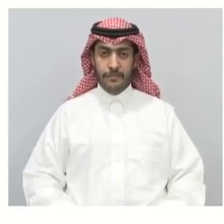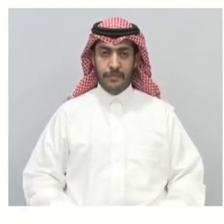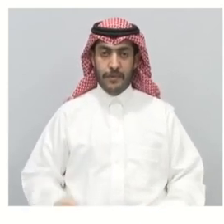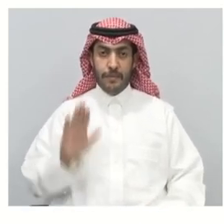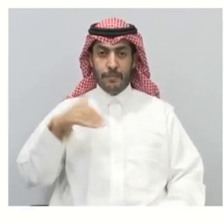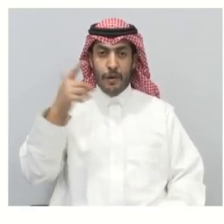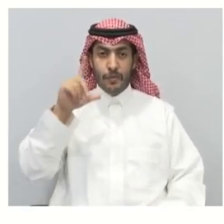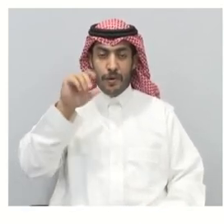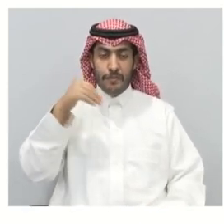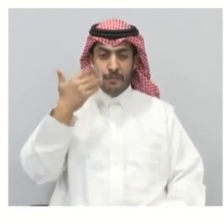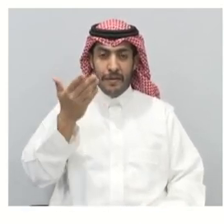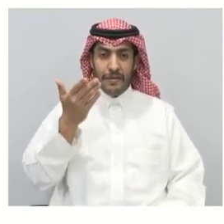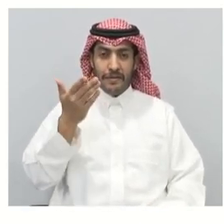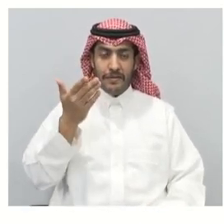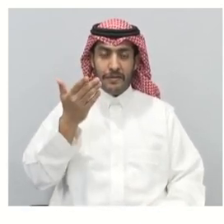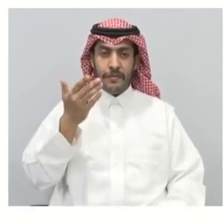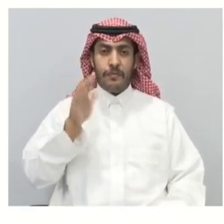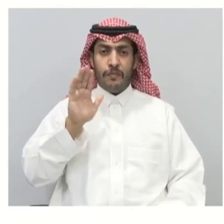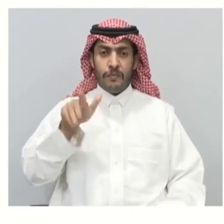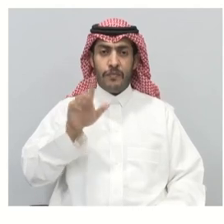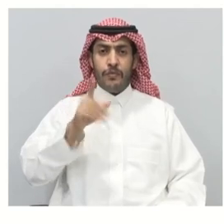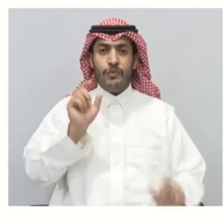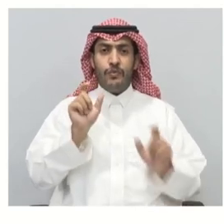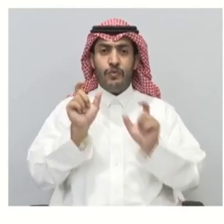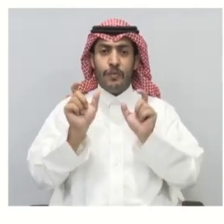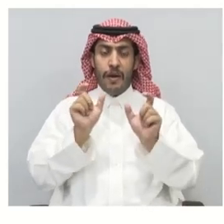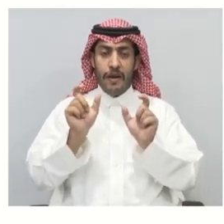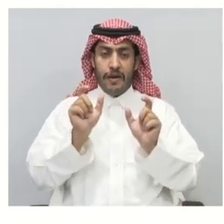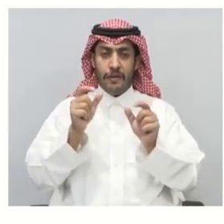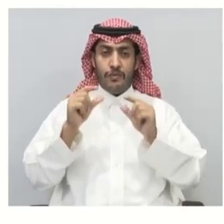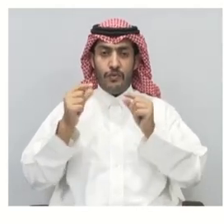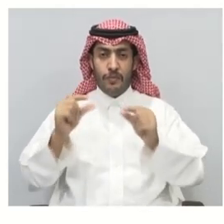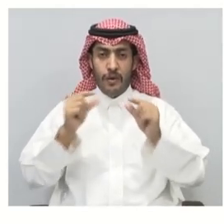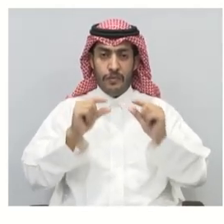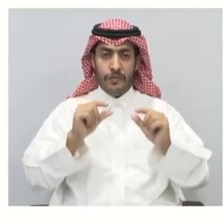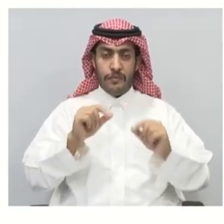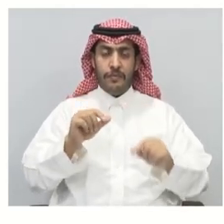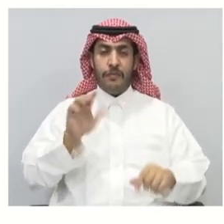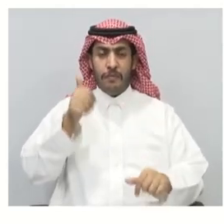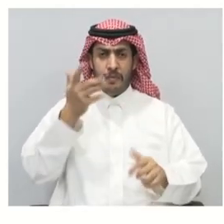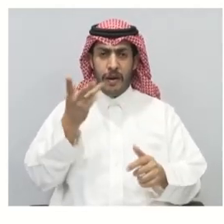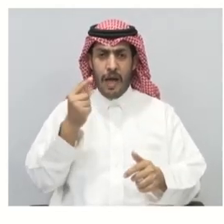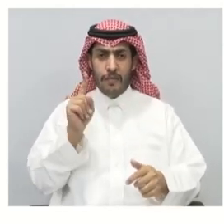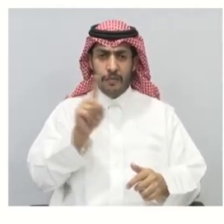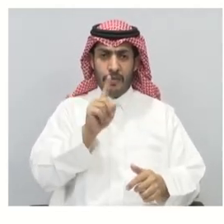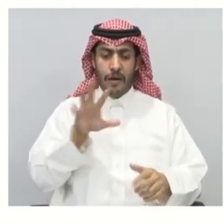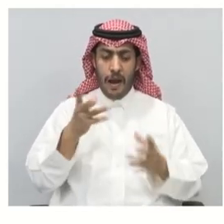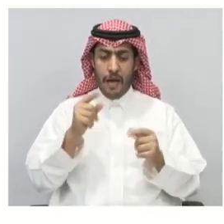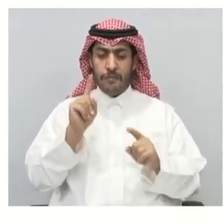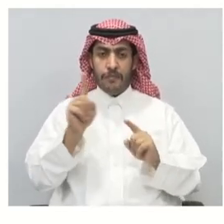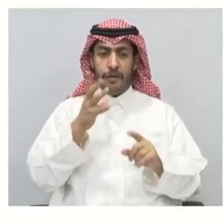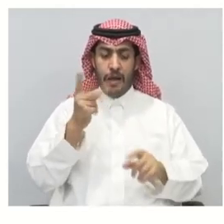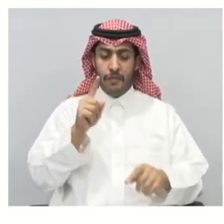بعد الصور هناك جمل بامكانك ترقيم الجمله طبعا المرقمه